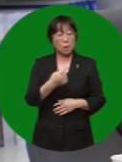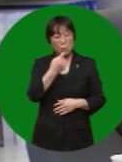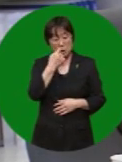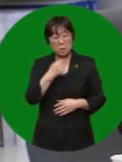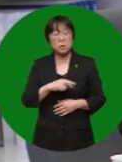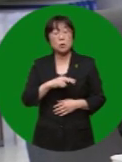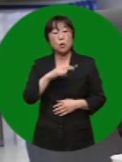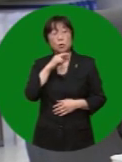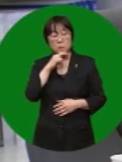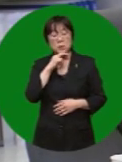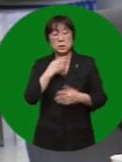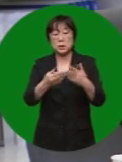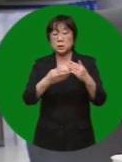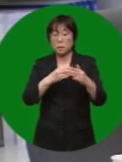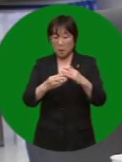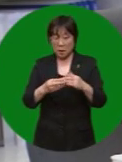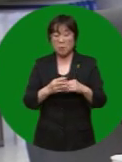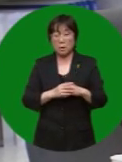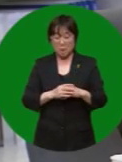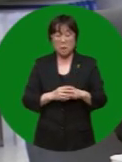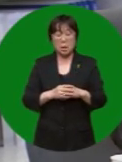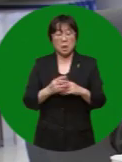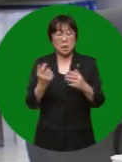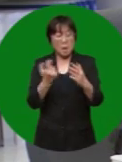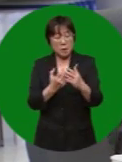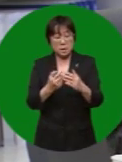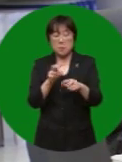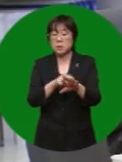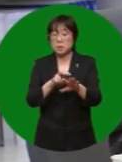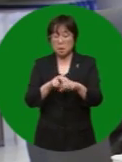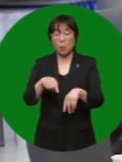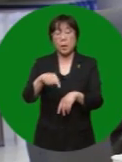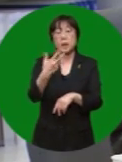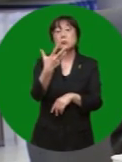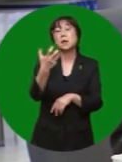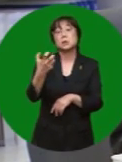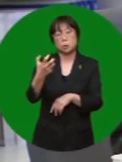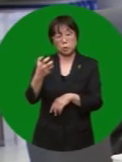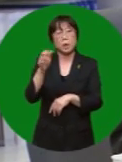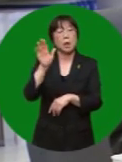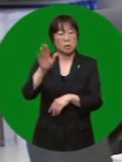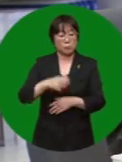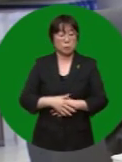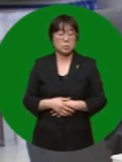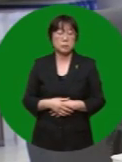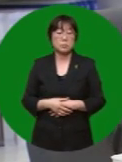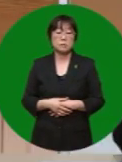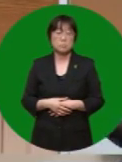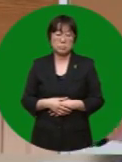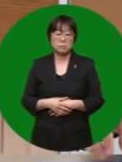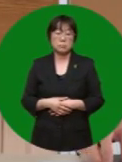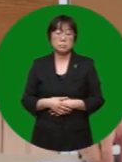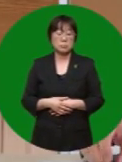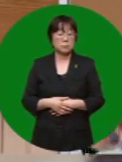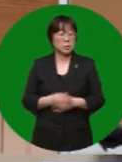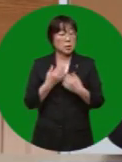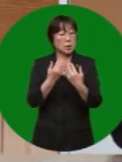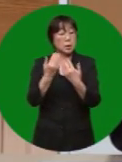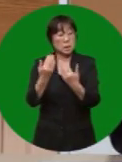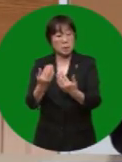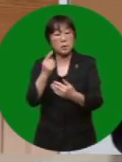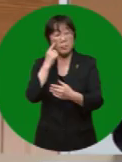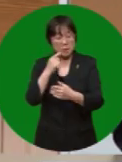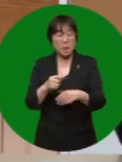私の実績としましては、耐震診断実はもう180件ほどお伺いしています。お伺い